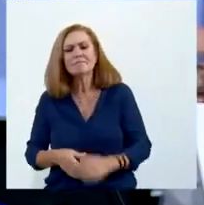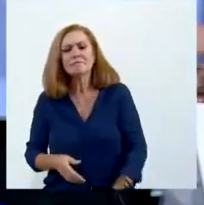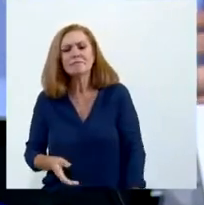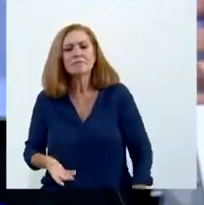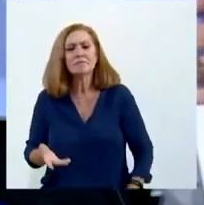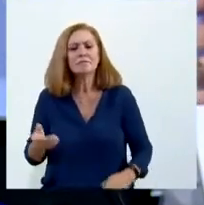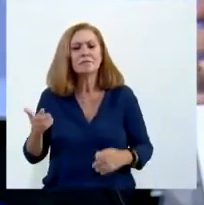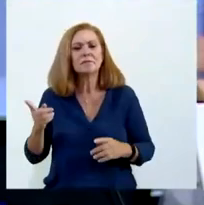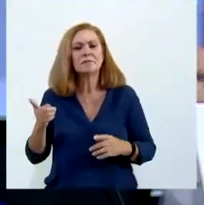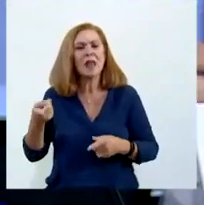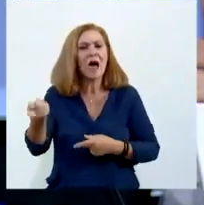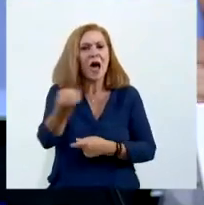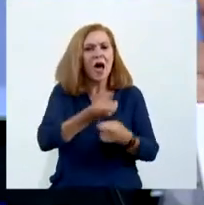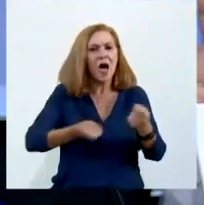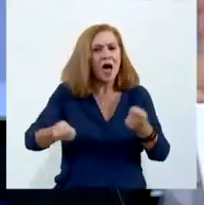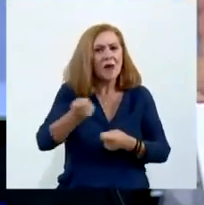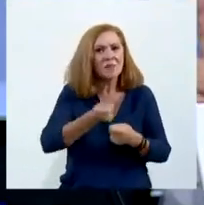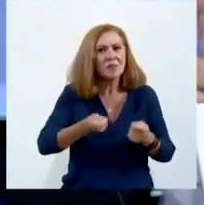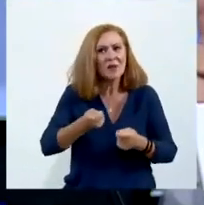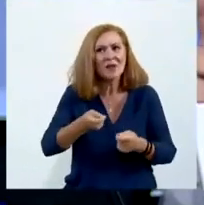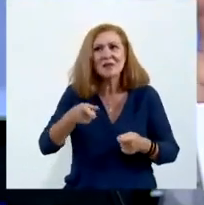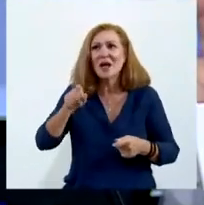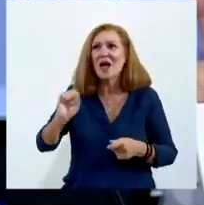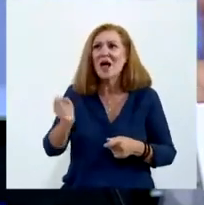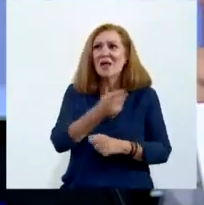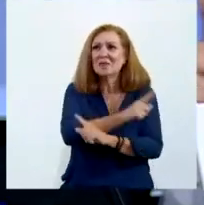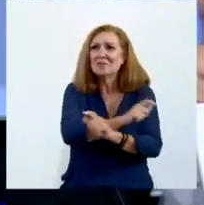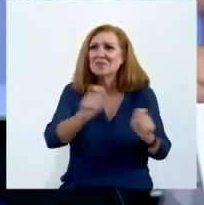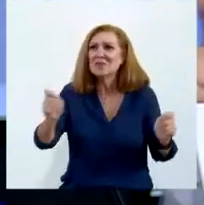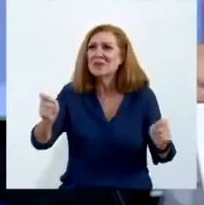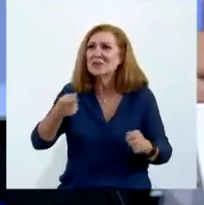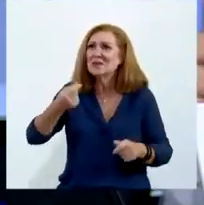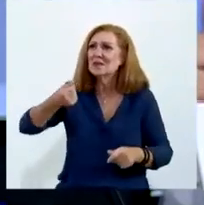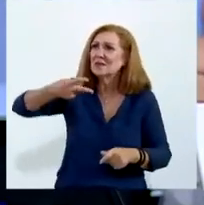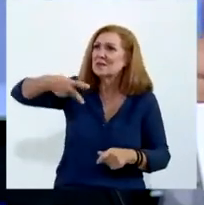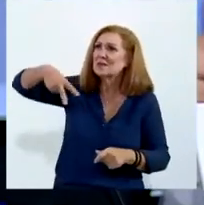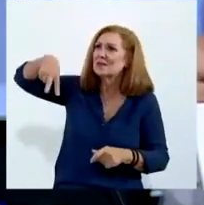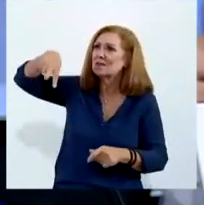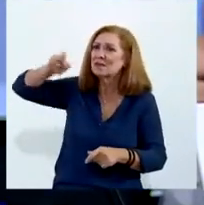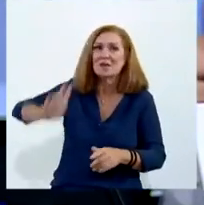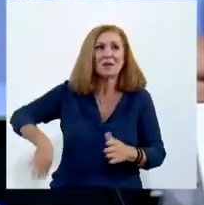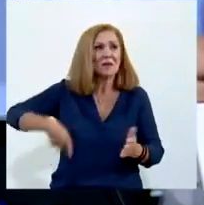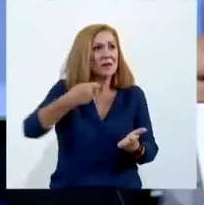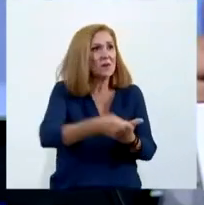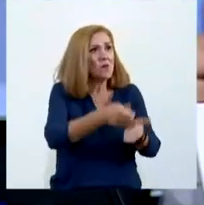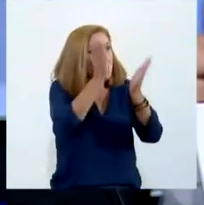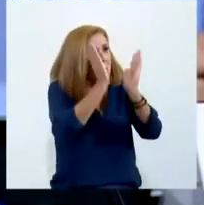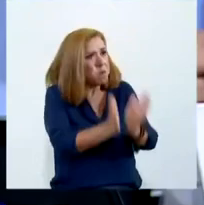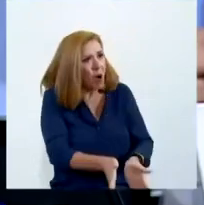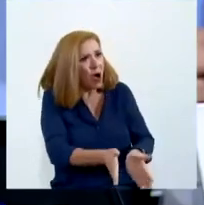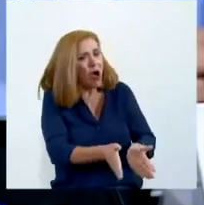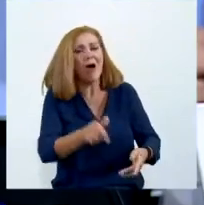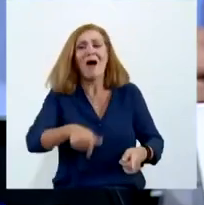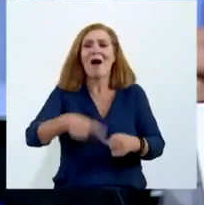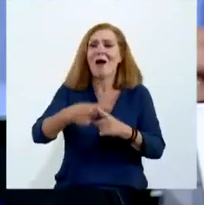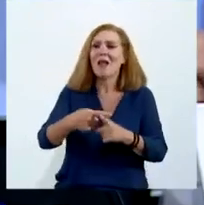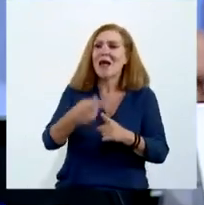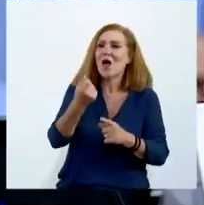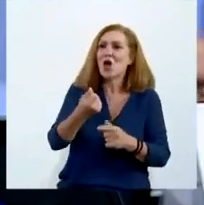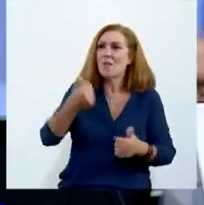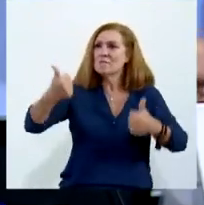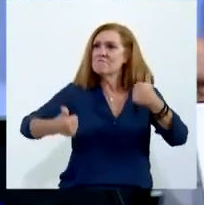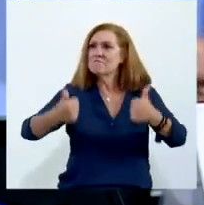Αντέχουν οι επιχειρήσεις την αύξηση του μισθολογικού κόστους? Αντέχει η ανταγωνιστικότητα της ελληνικής οικονομίας την αύξηση